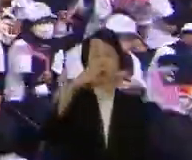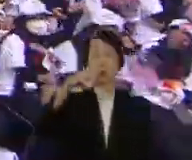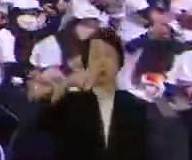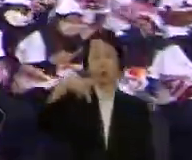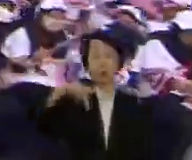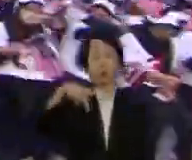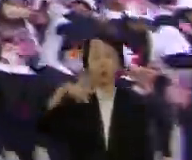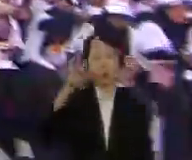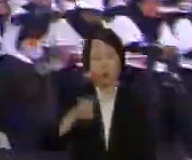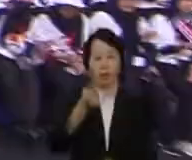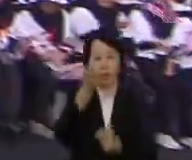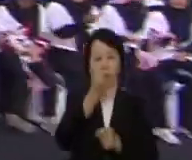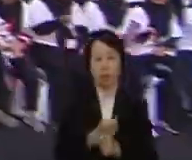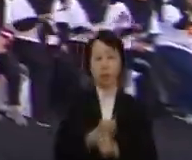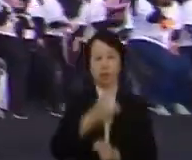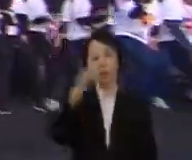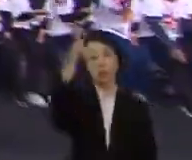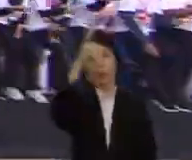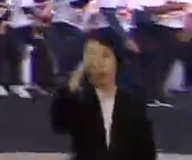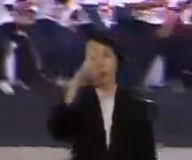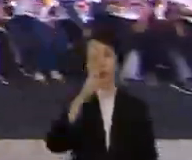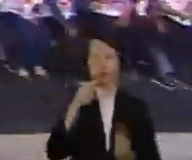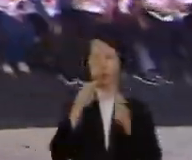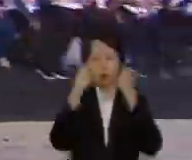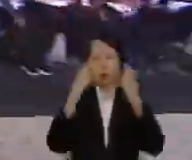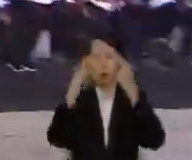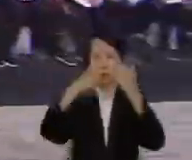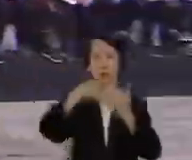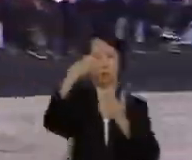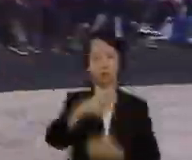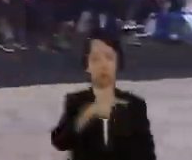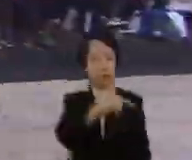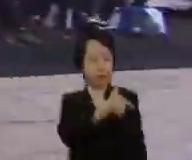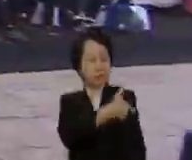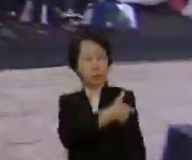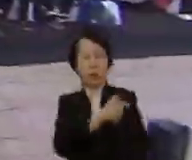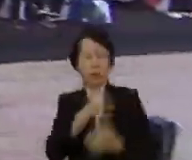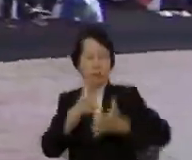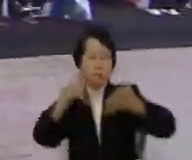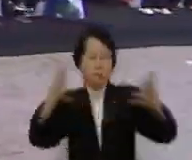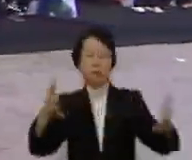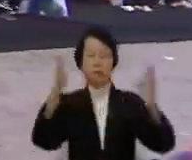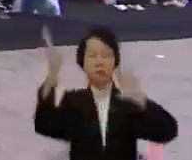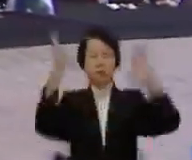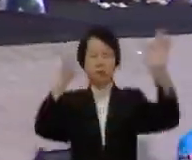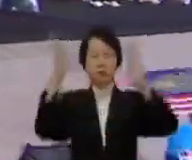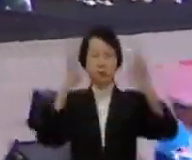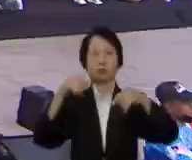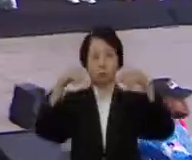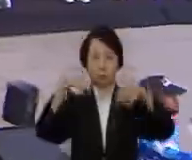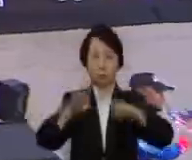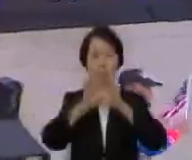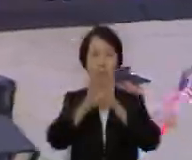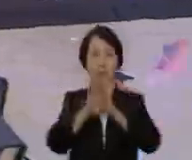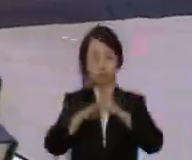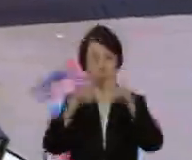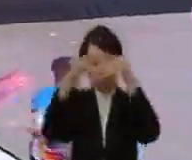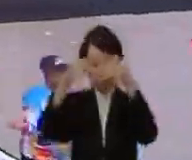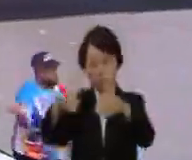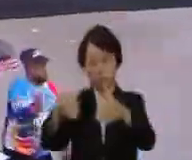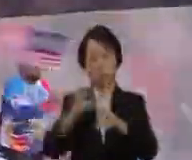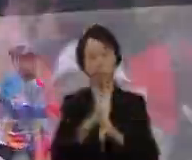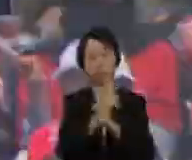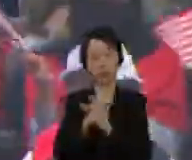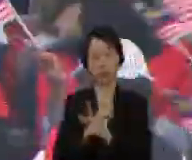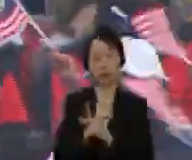ataupun SOP yang ditetapkan kerajaan dan menjayakan program vaksinasi terbesar negara. Ini bukti keprihatinan kita